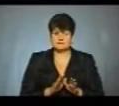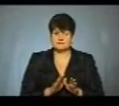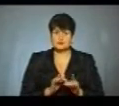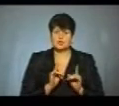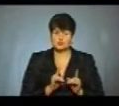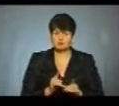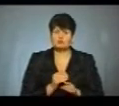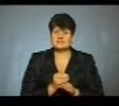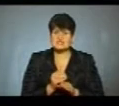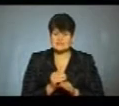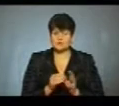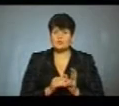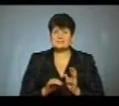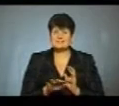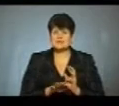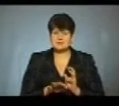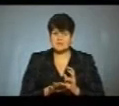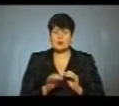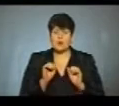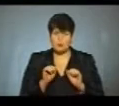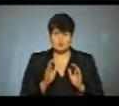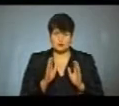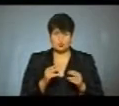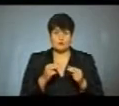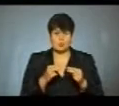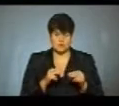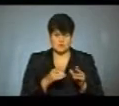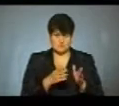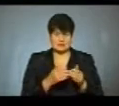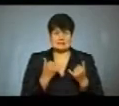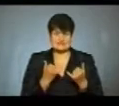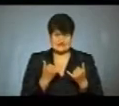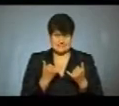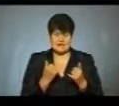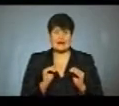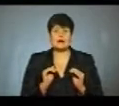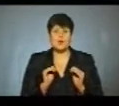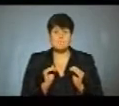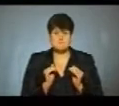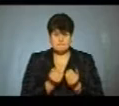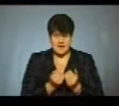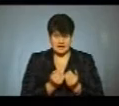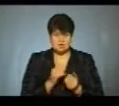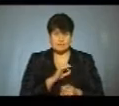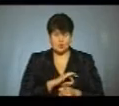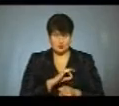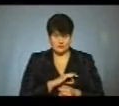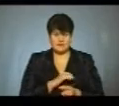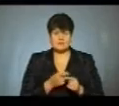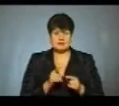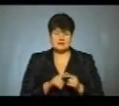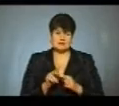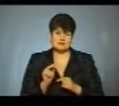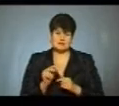ту частинку землі, на яку рахунок якої продати. Зараз, яку зараз, яка зараз обмежена в користуванні, то це